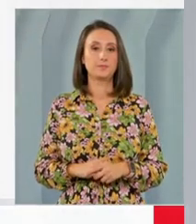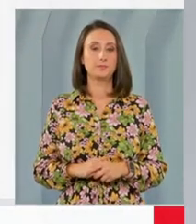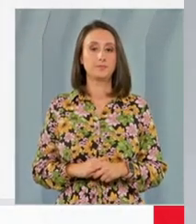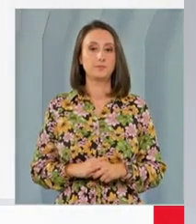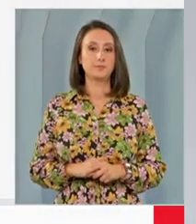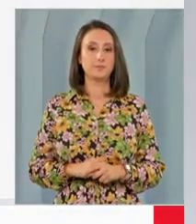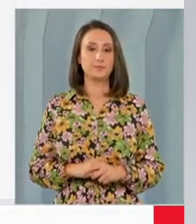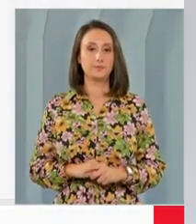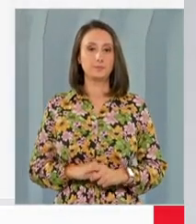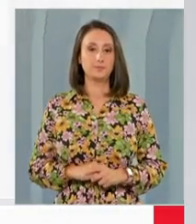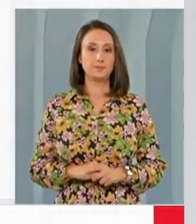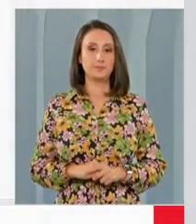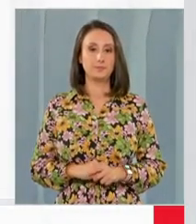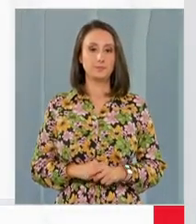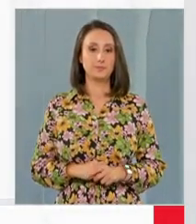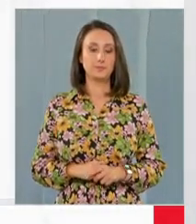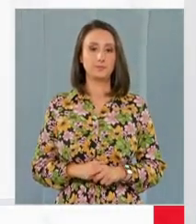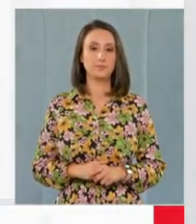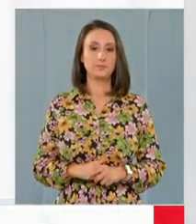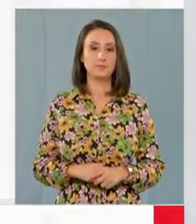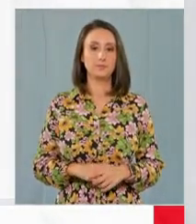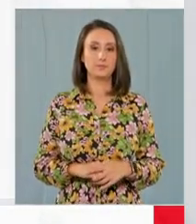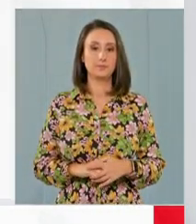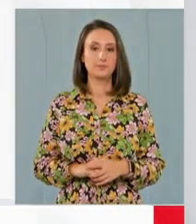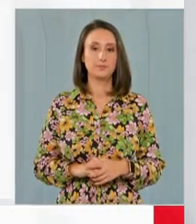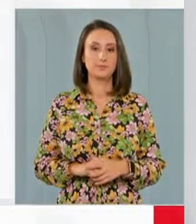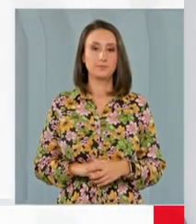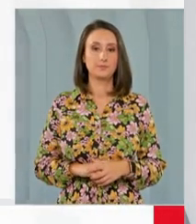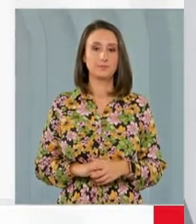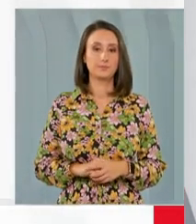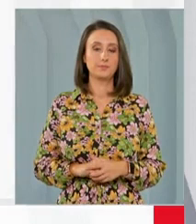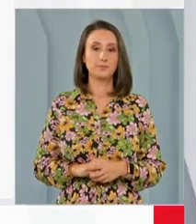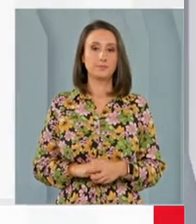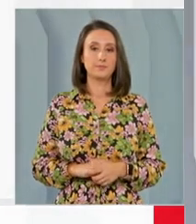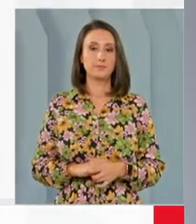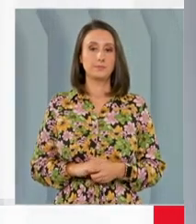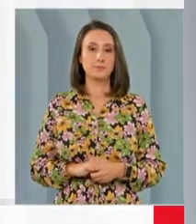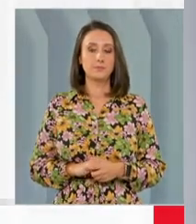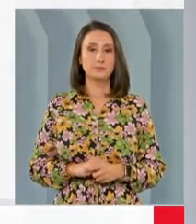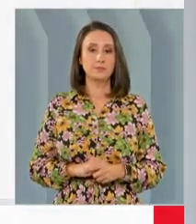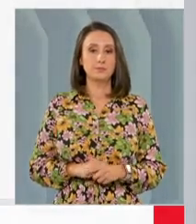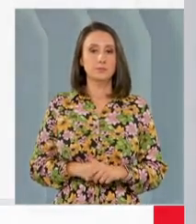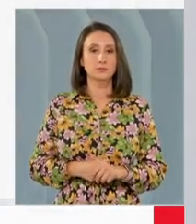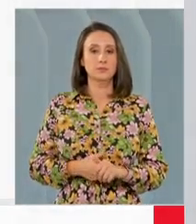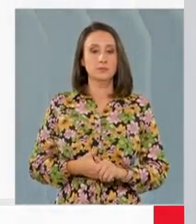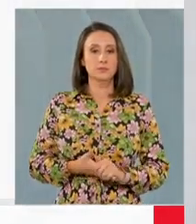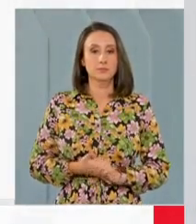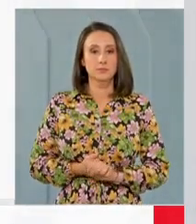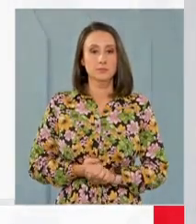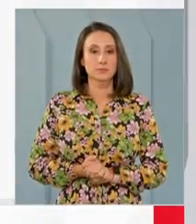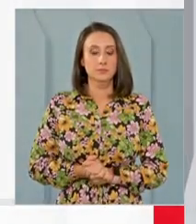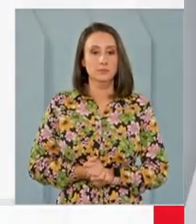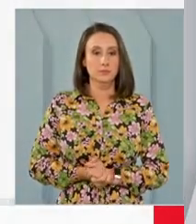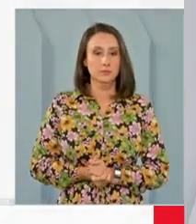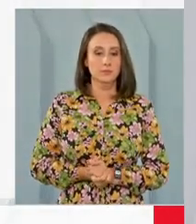urma analizării probelor depuse la laborator s a constatat că produsul prezentat și vândut consumatorilor ca provenind din vin Nu are nicio legătură cu